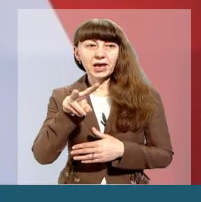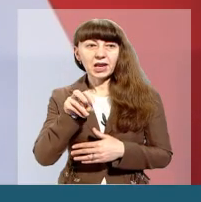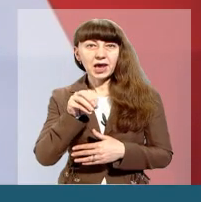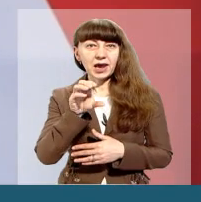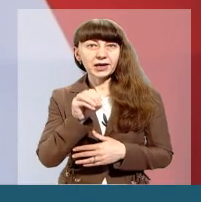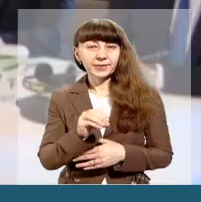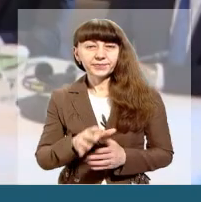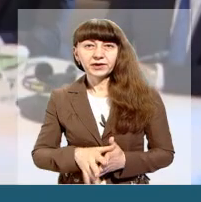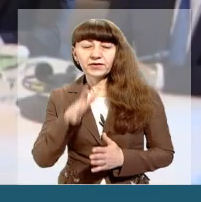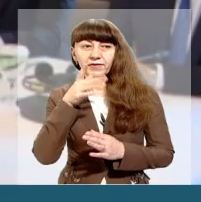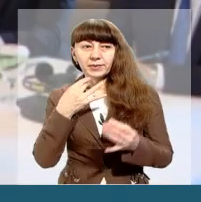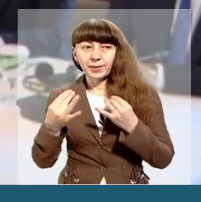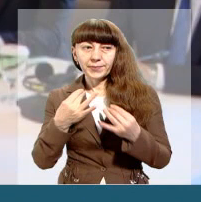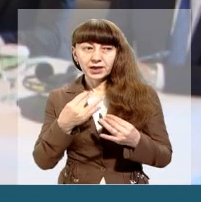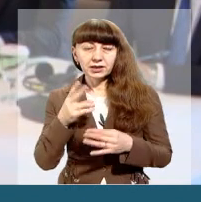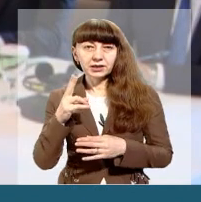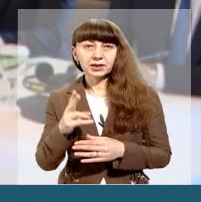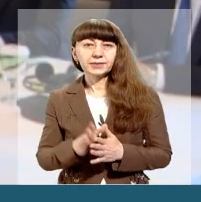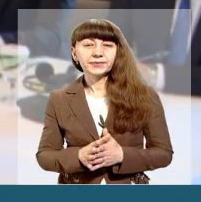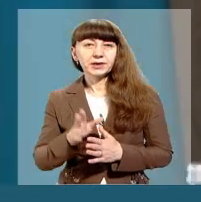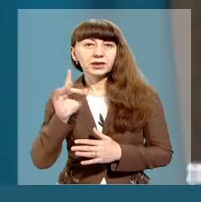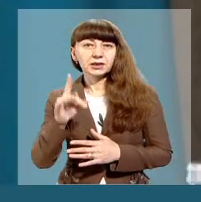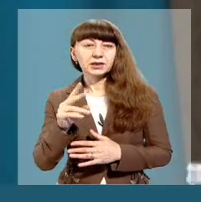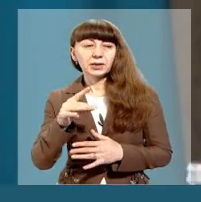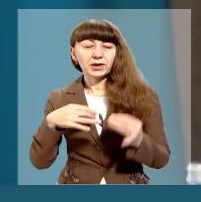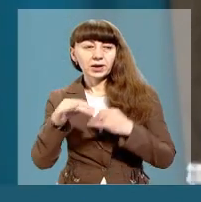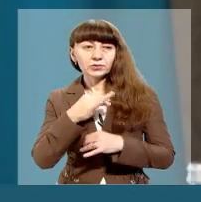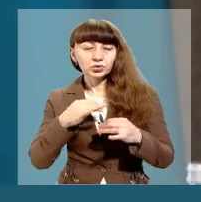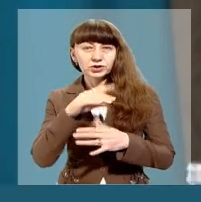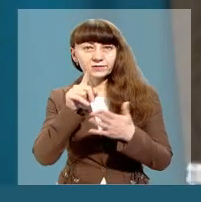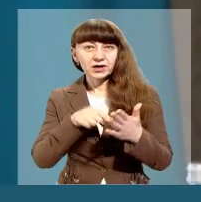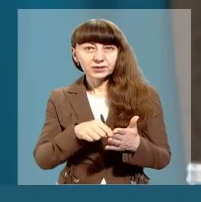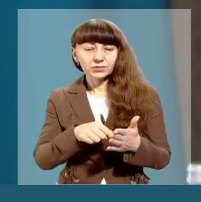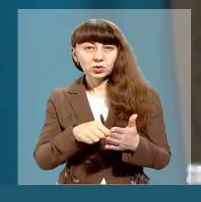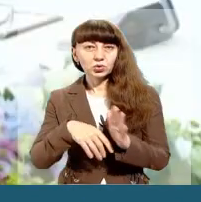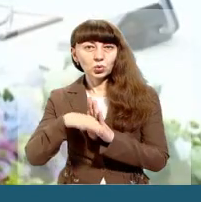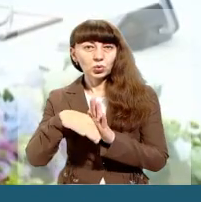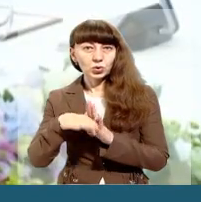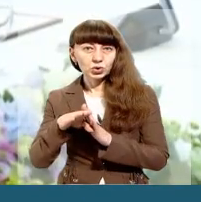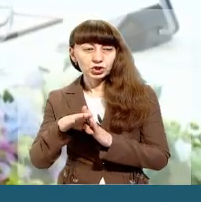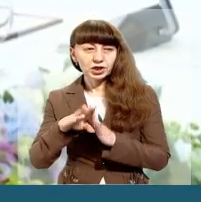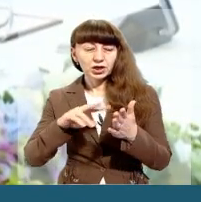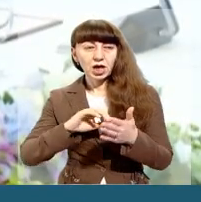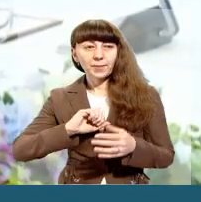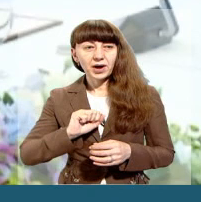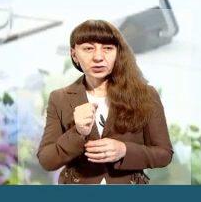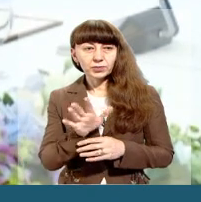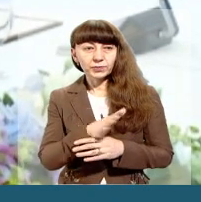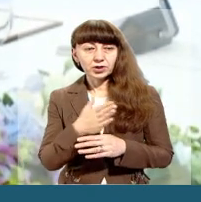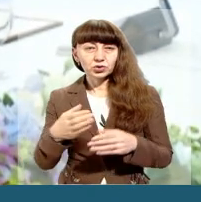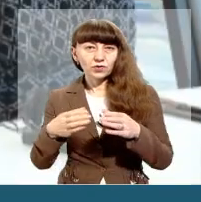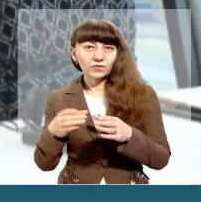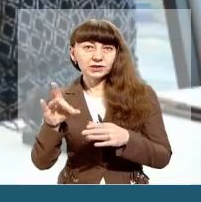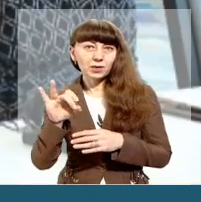В ходе беседы Касым-Жомарта Токаева с Дильханом Пилеем были обсуждены возможности налаживания стратегического партнерства между